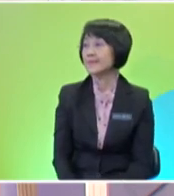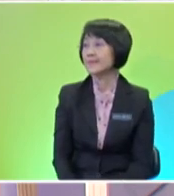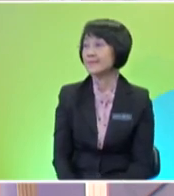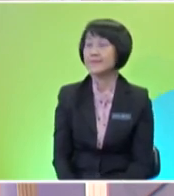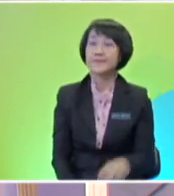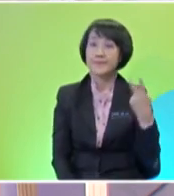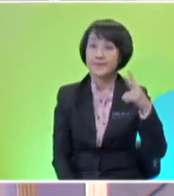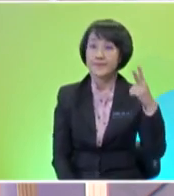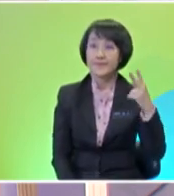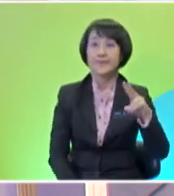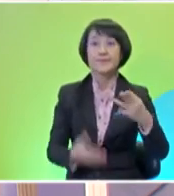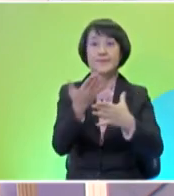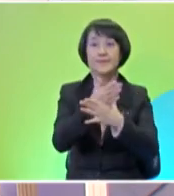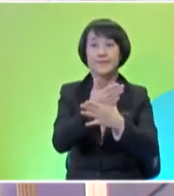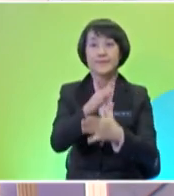dengan